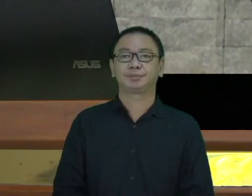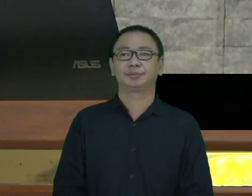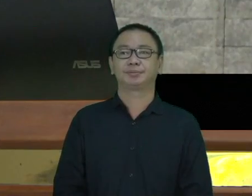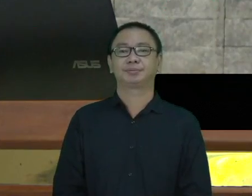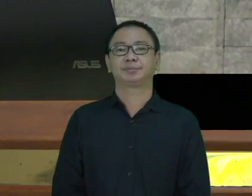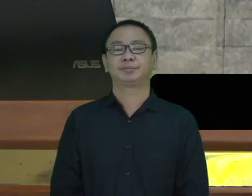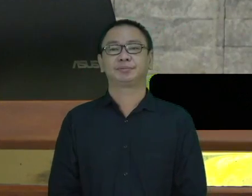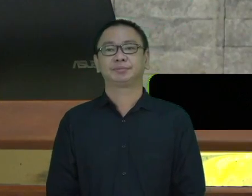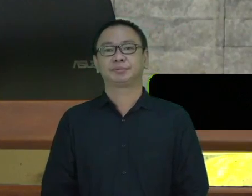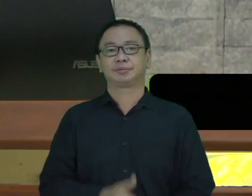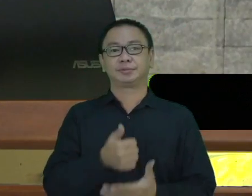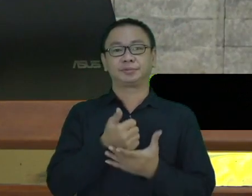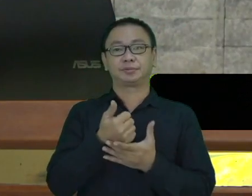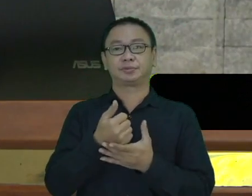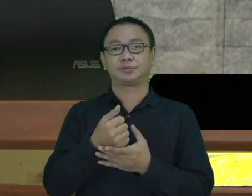Silakan duduk.